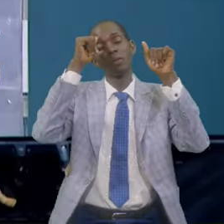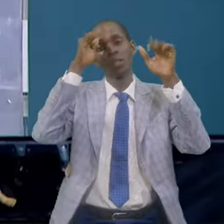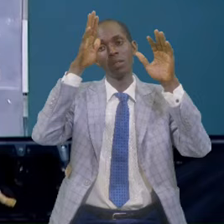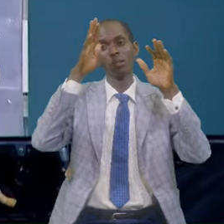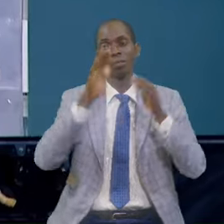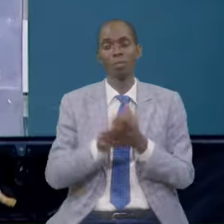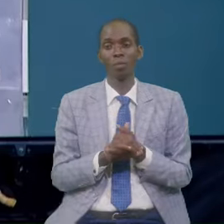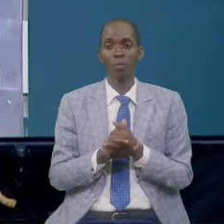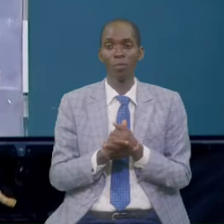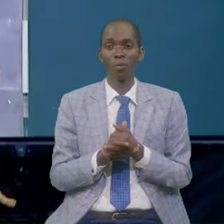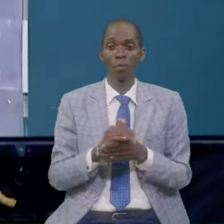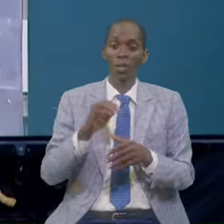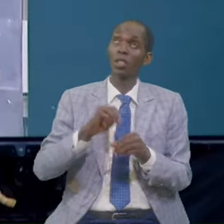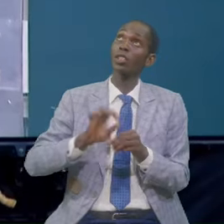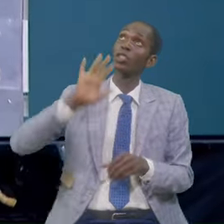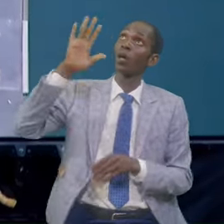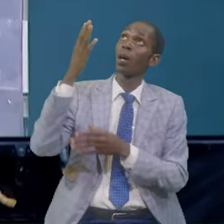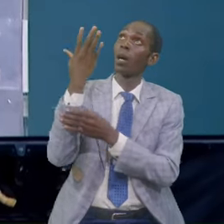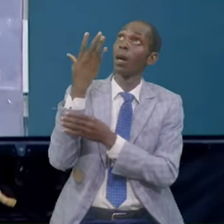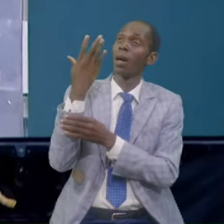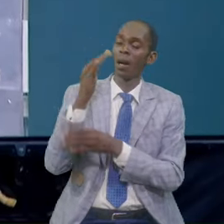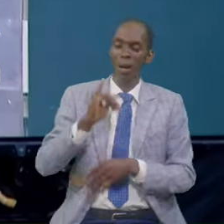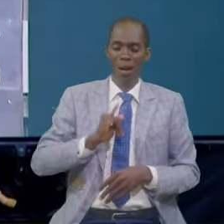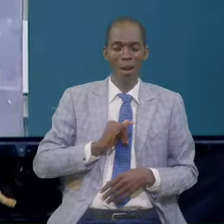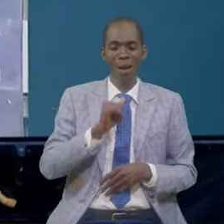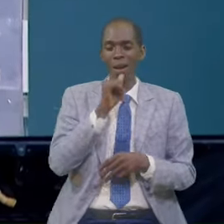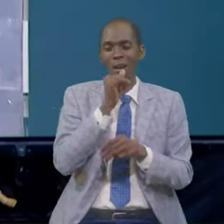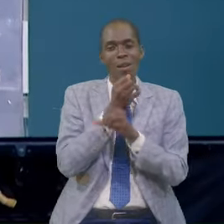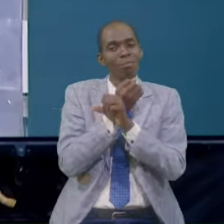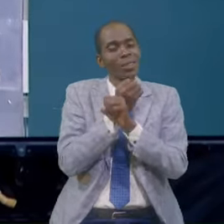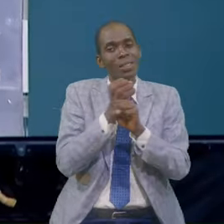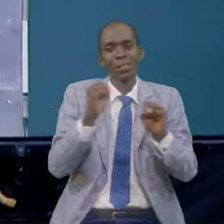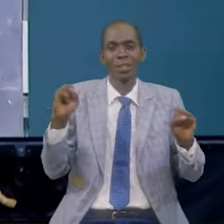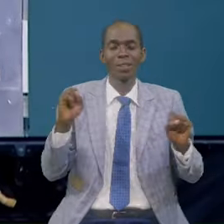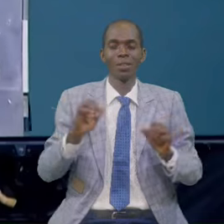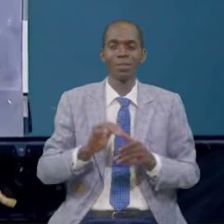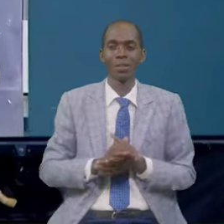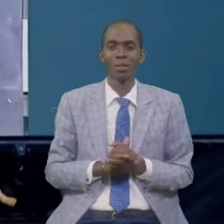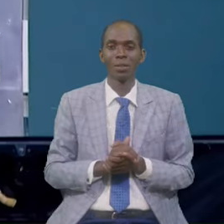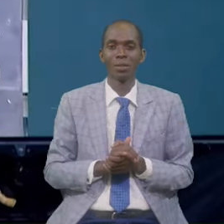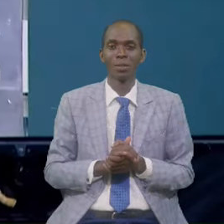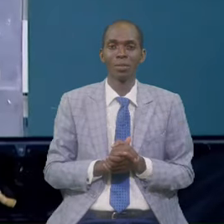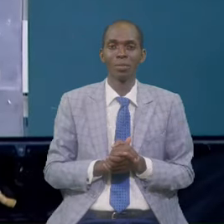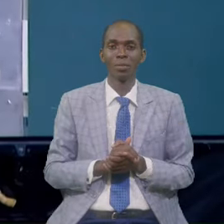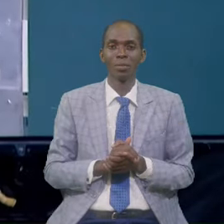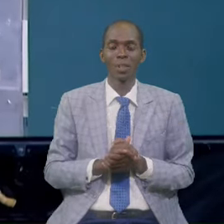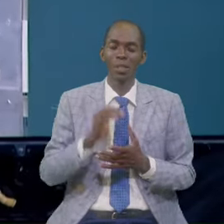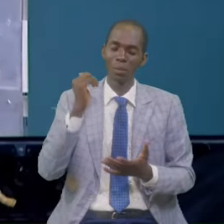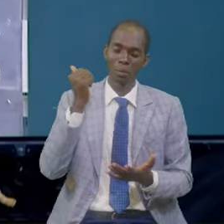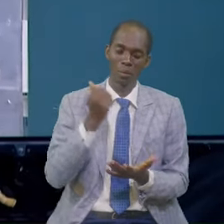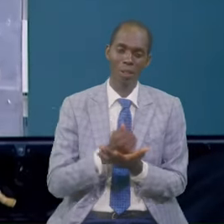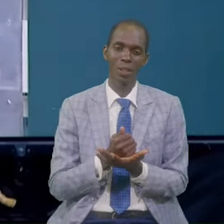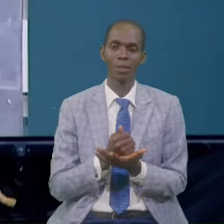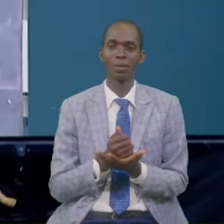hands I am safe. నీ చేతులలో నేను భద్రంగా ఉన్నాను. Amen. అందరు గట్టిగా